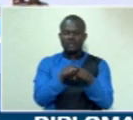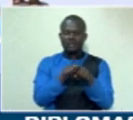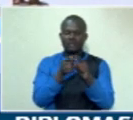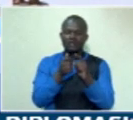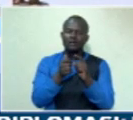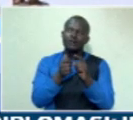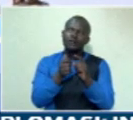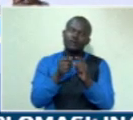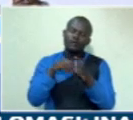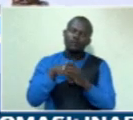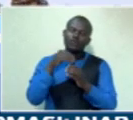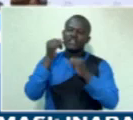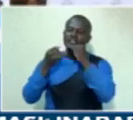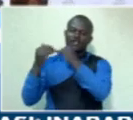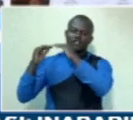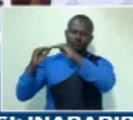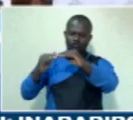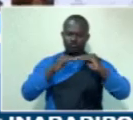Mu ruhando mpuzamahanga